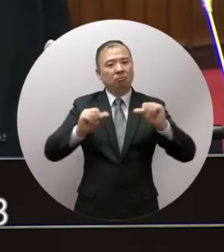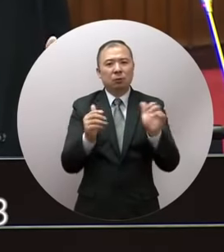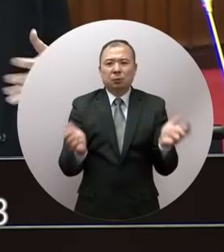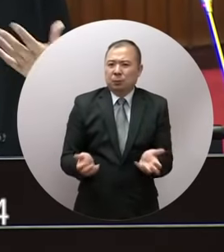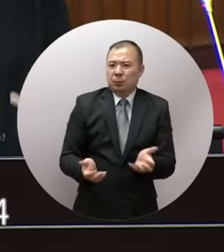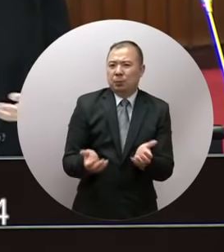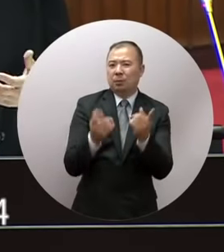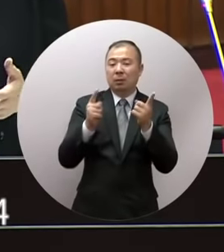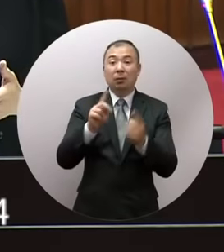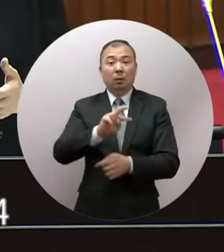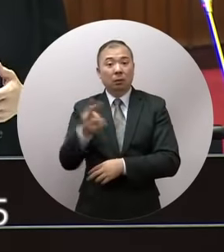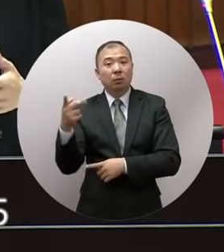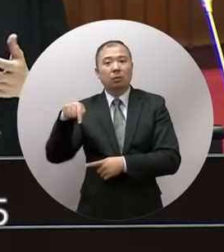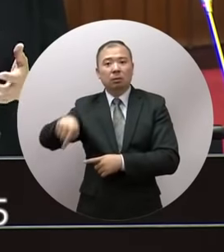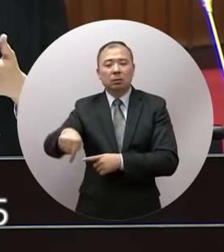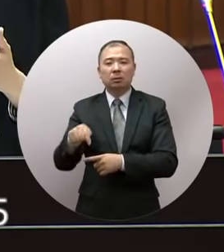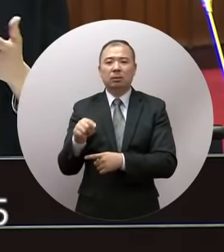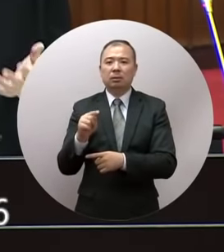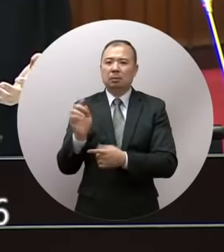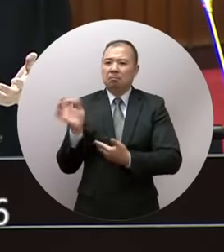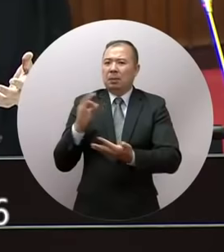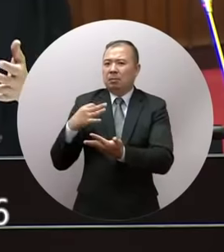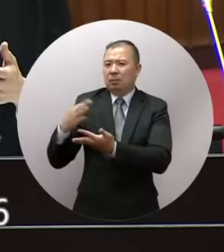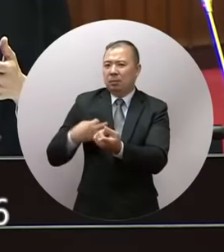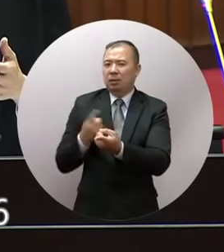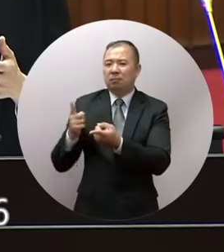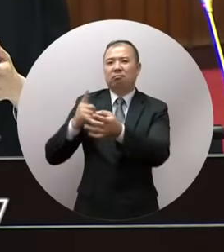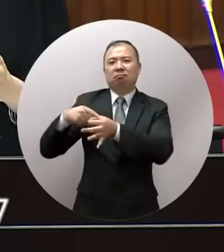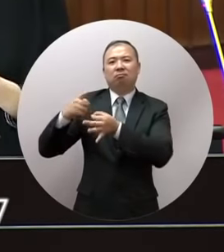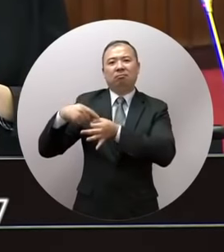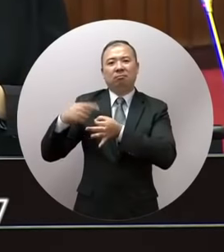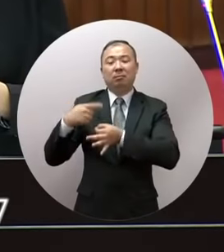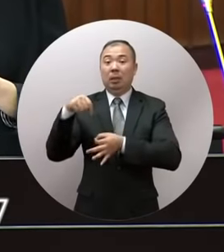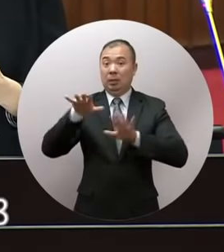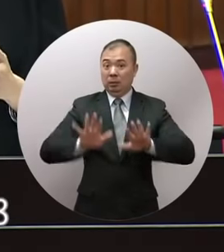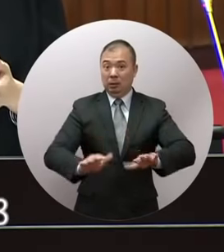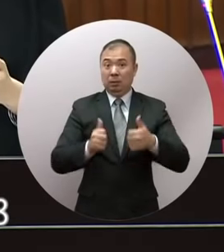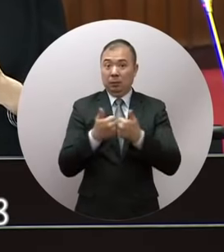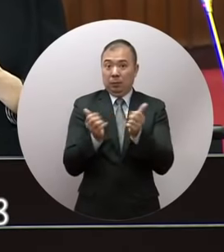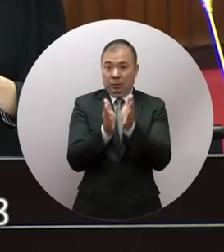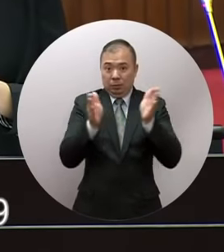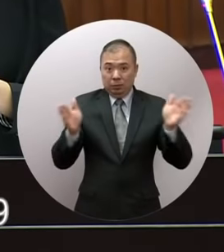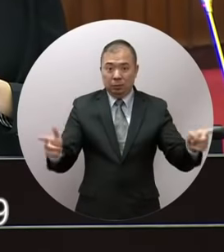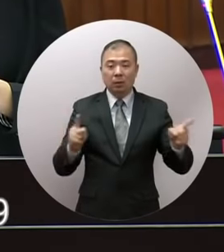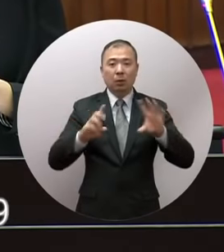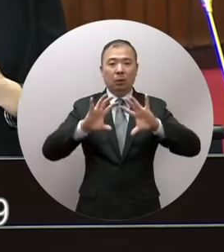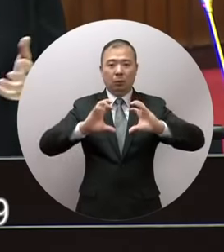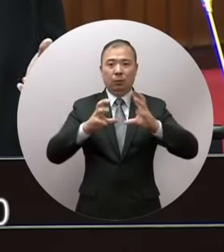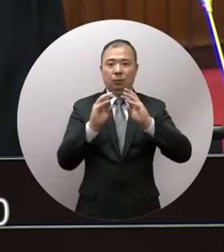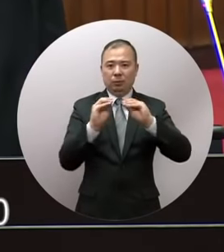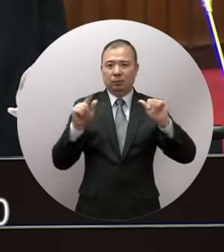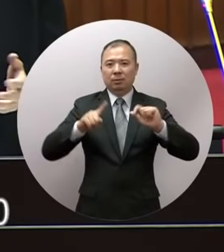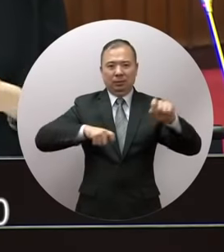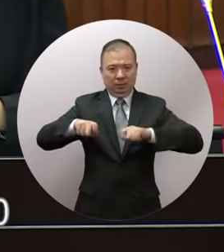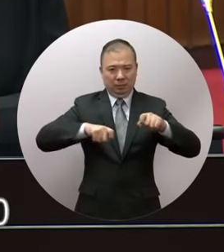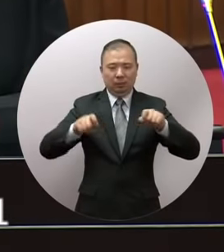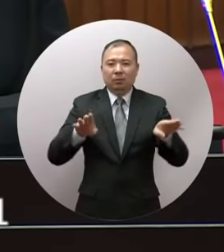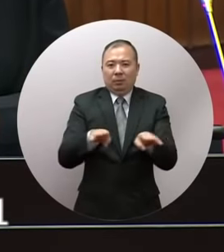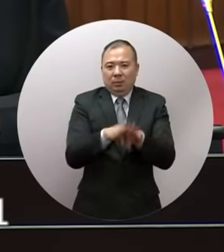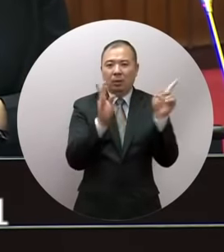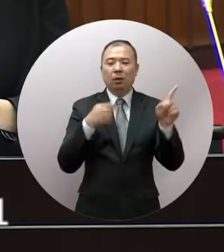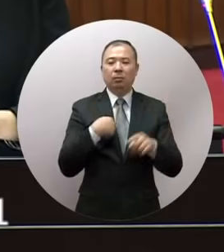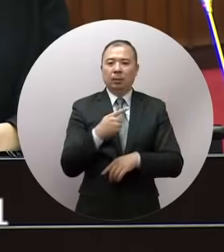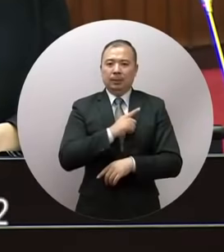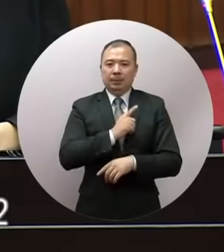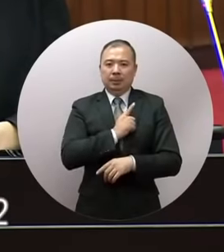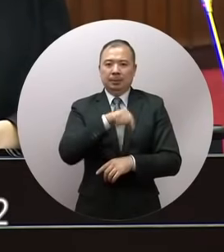些国土的一些事情。其实这个会期其实才有国土的计划的一个修法上来，虽然我们也很成功把它挡